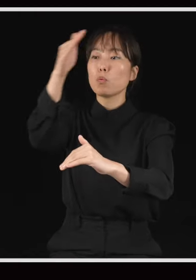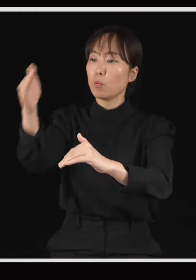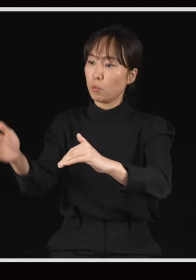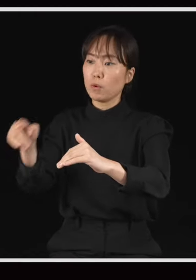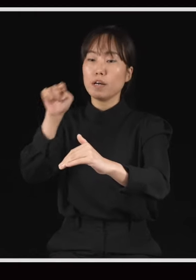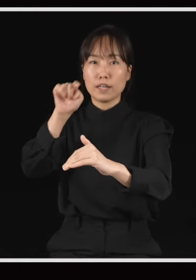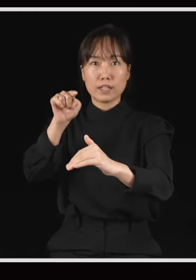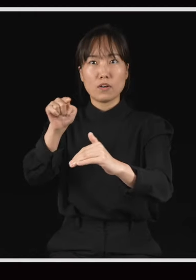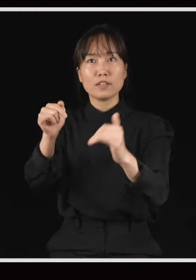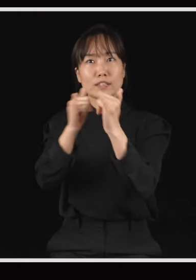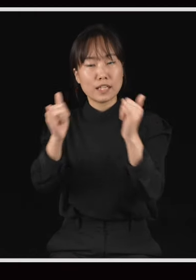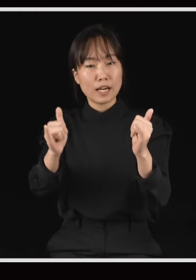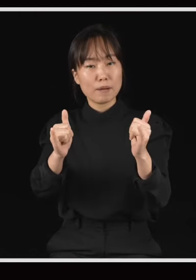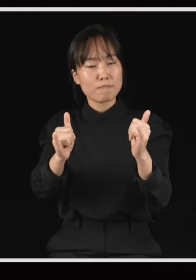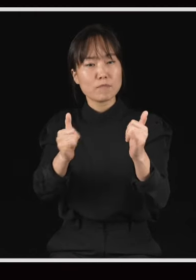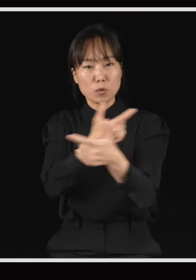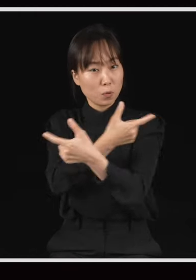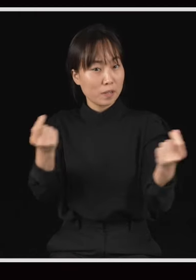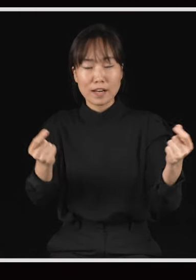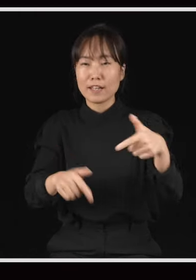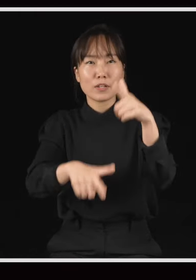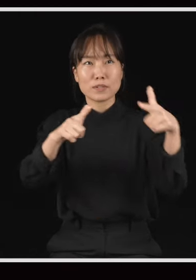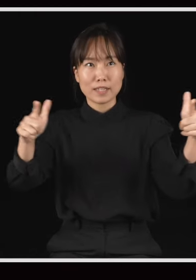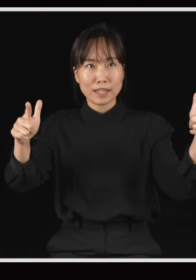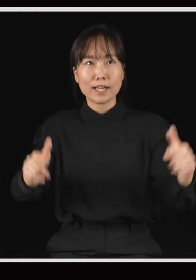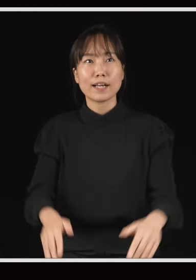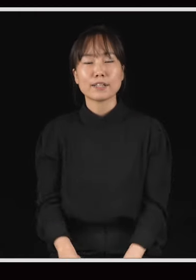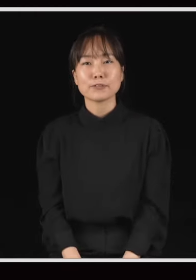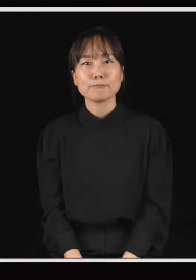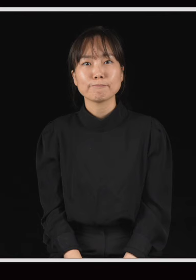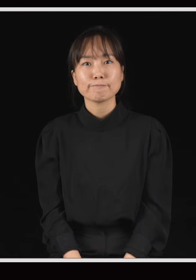더 많이 올리고, 이거는 본인한테 달린 겁니다.